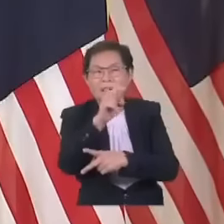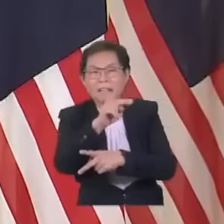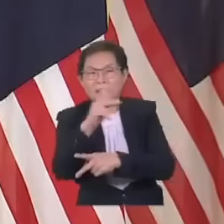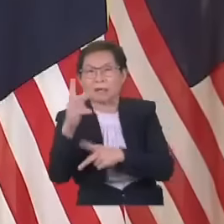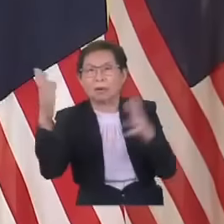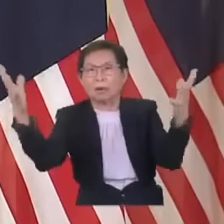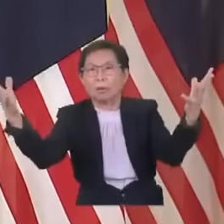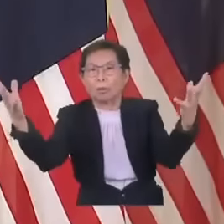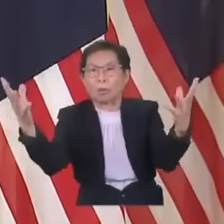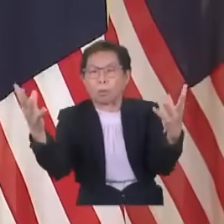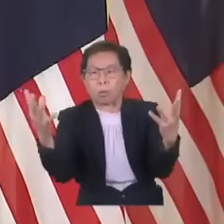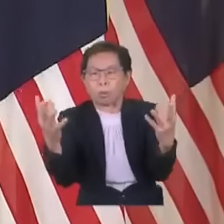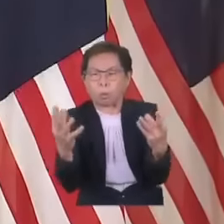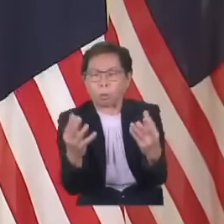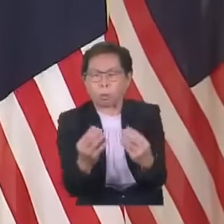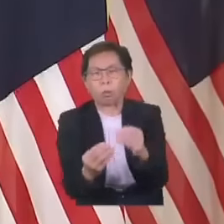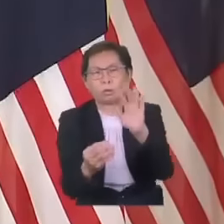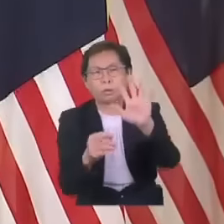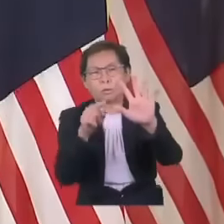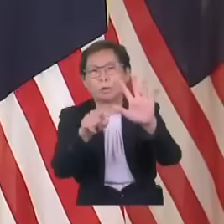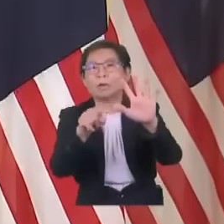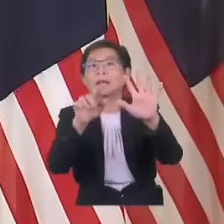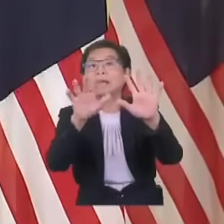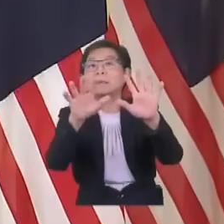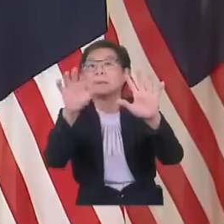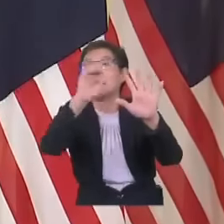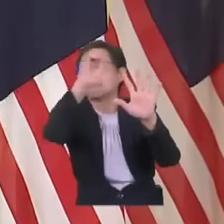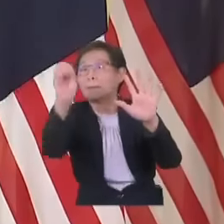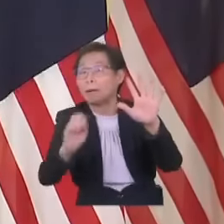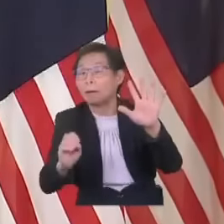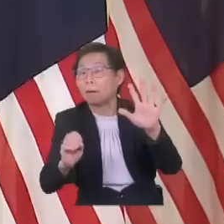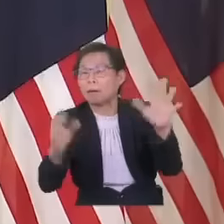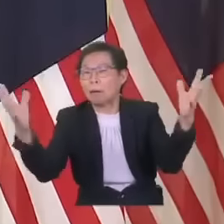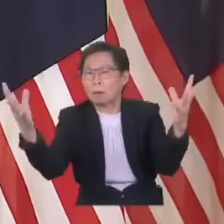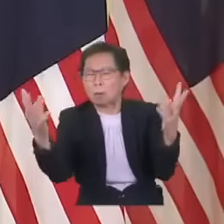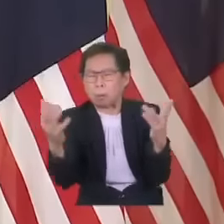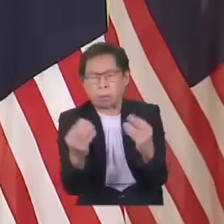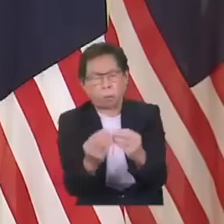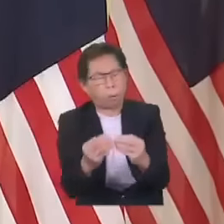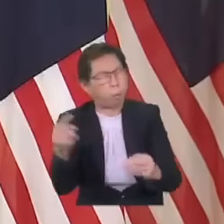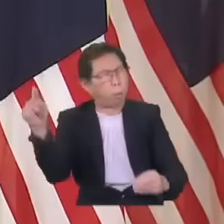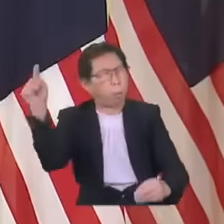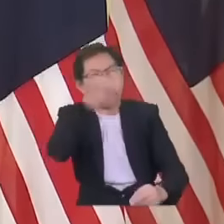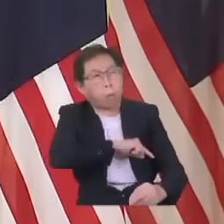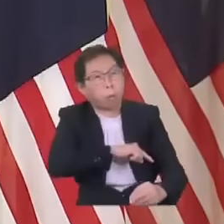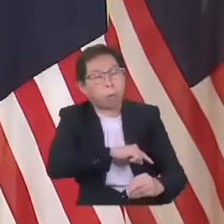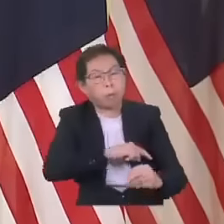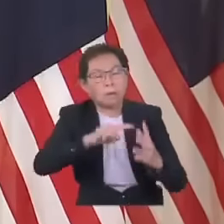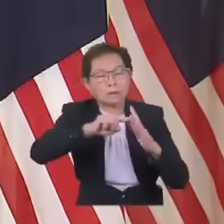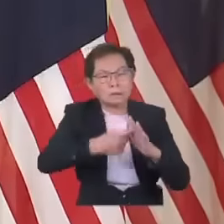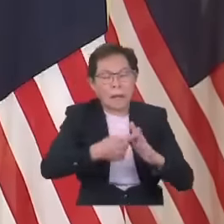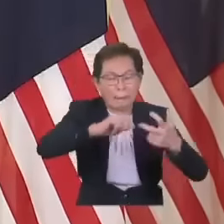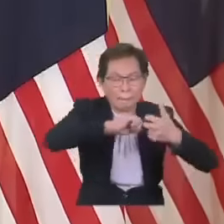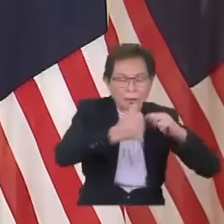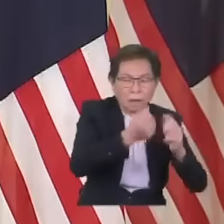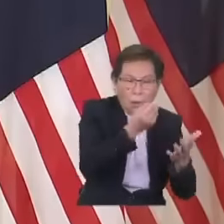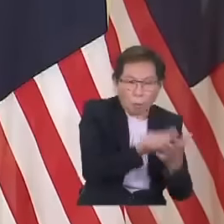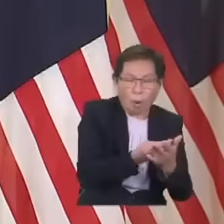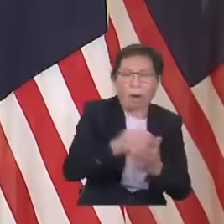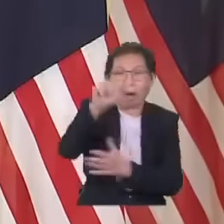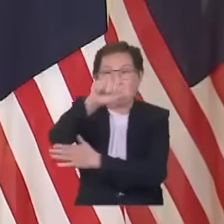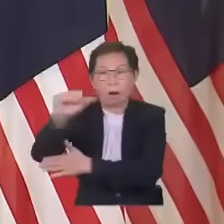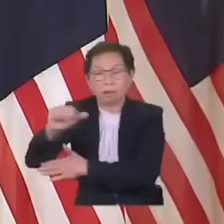menguncup 5 kepulauan 500 yaitu penguncupan paling besar sejak krisis keuangan